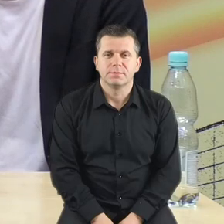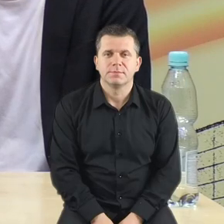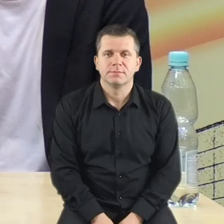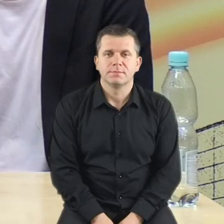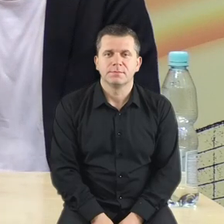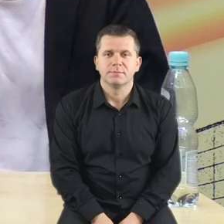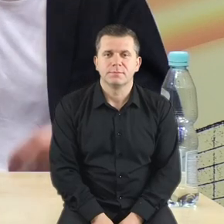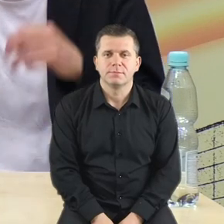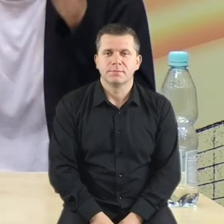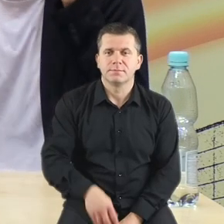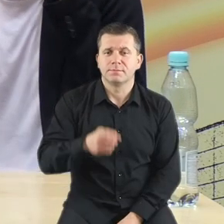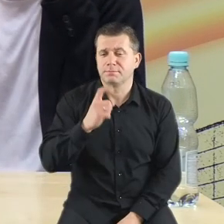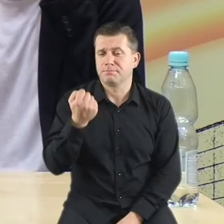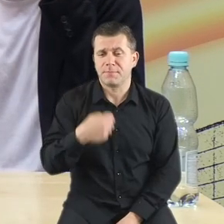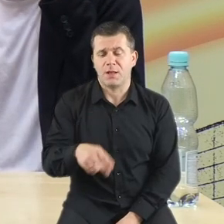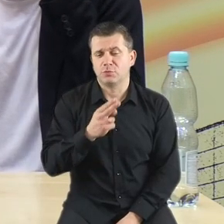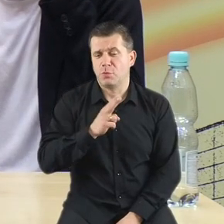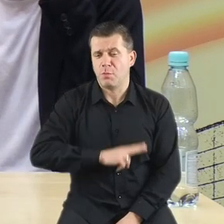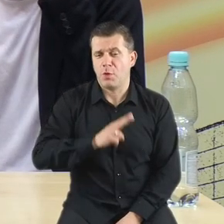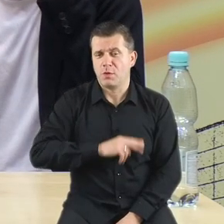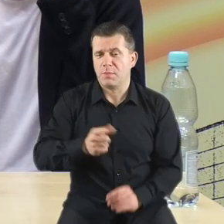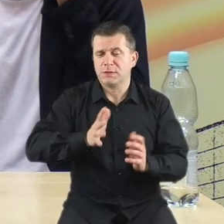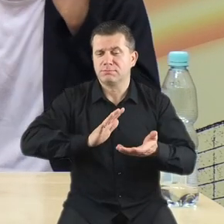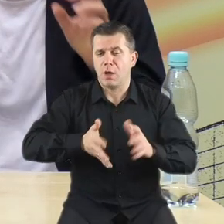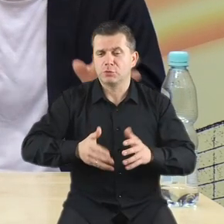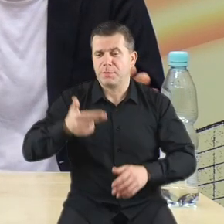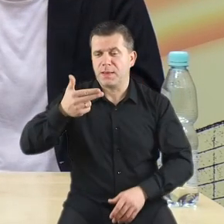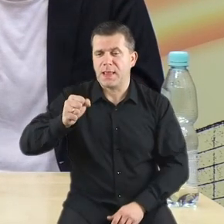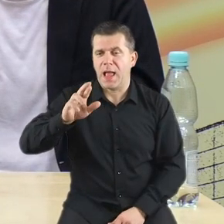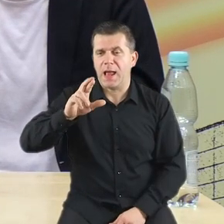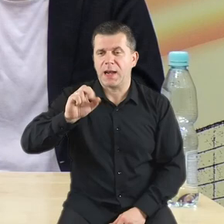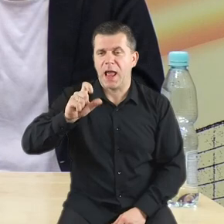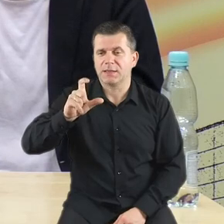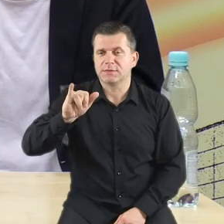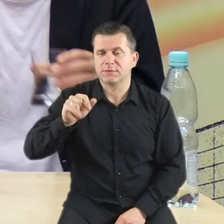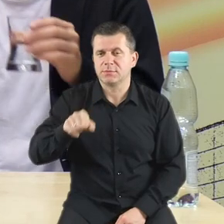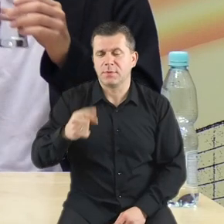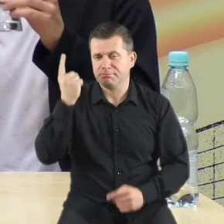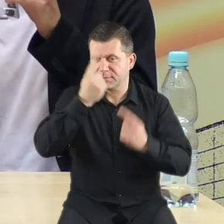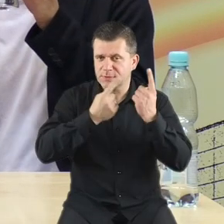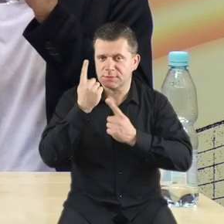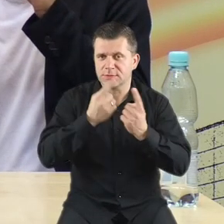Bardzo mi się podobała ten sposób narracji. Uważam, że tak sobie myślałem, że to jest